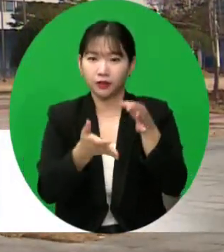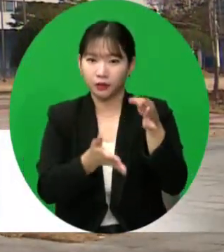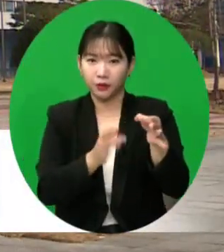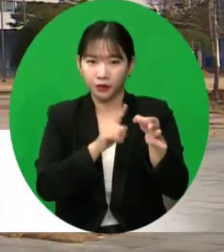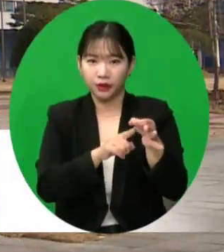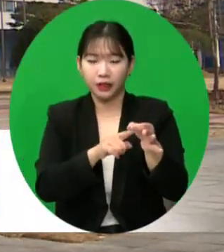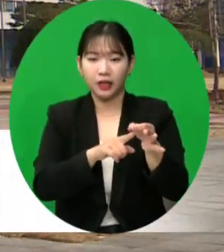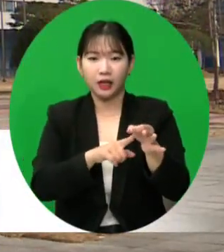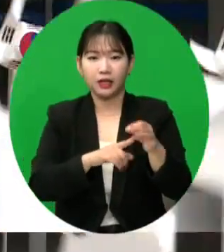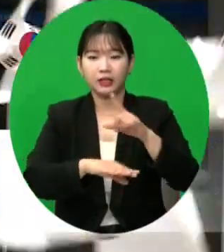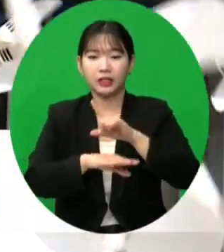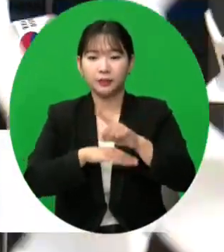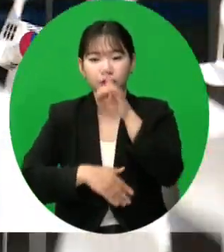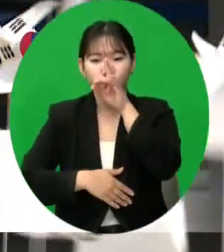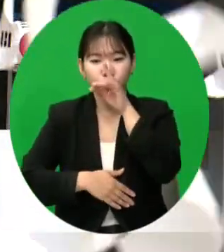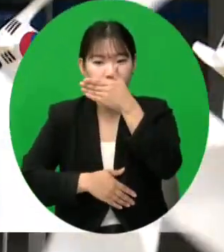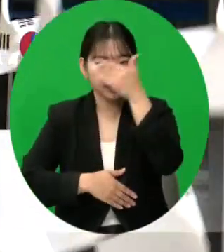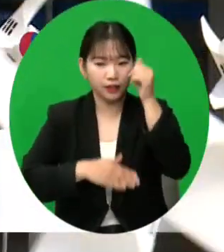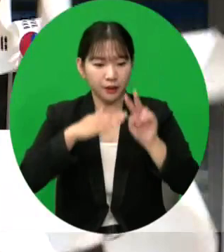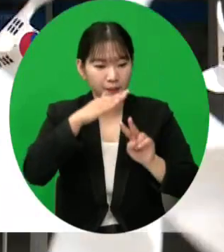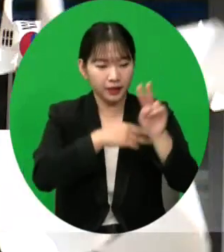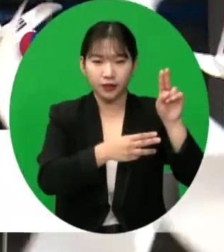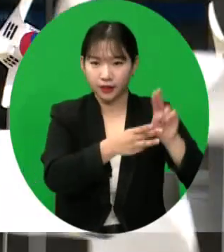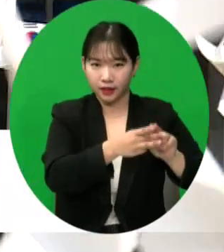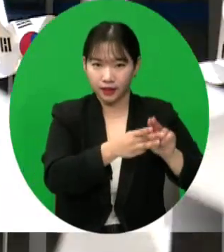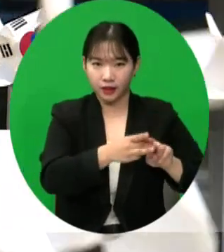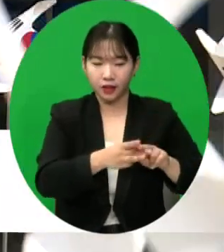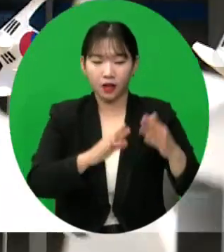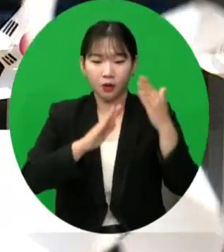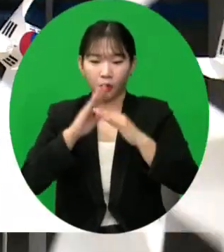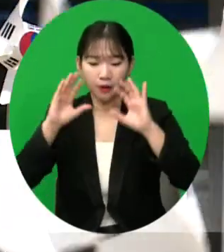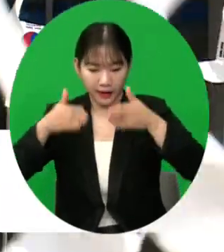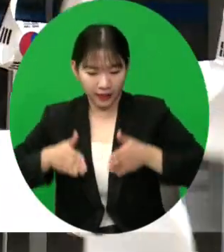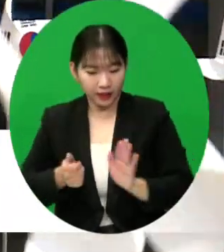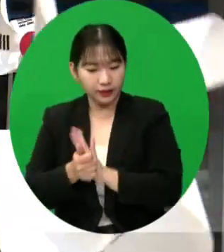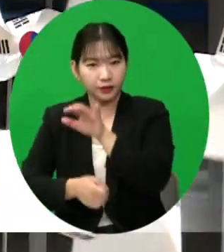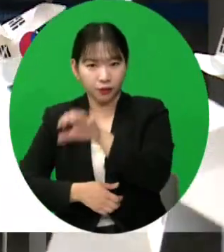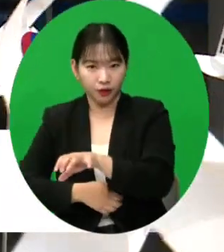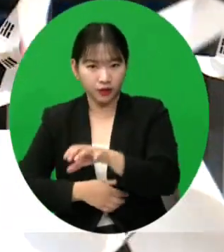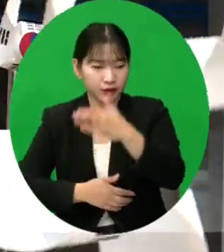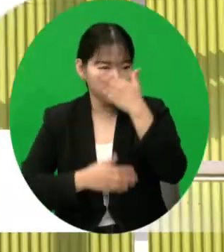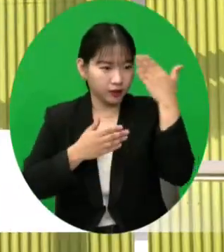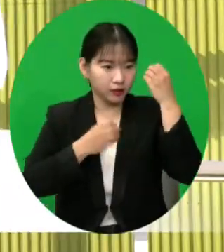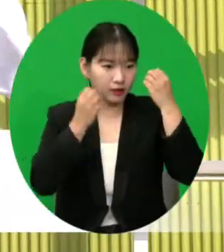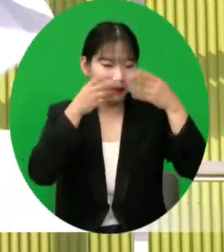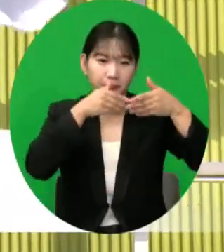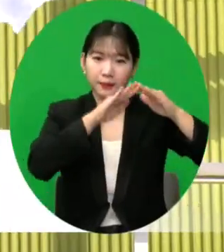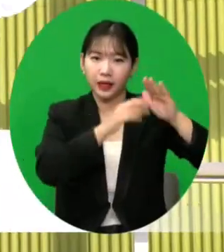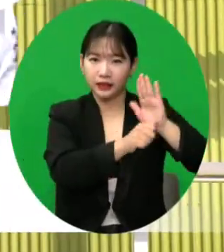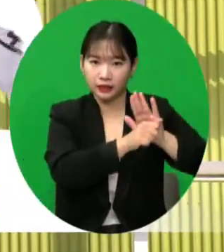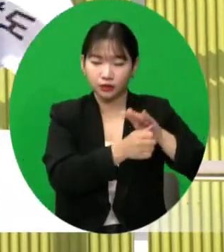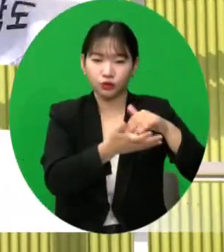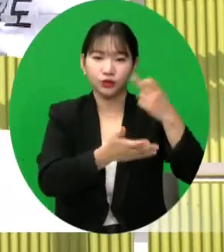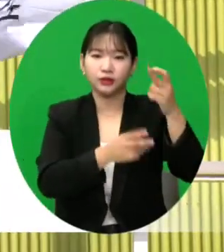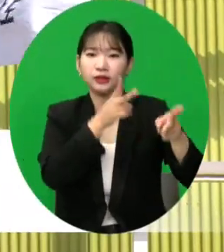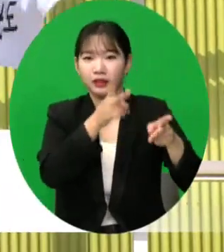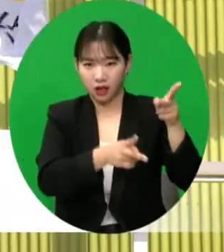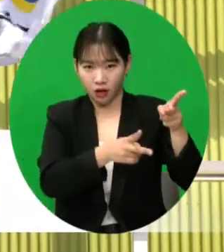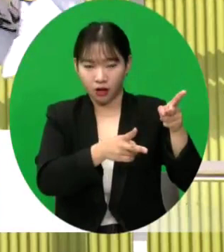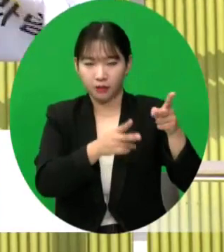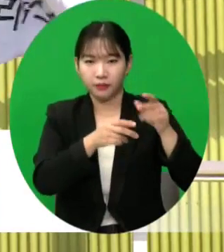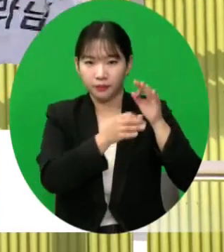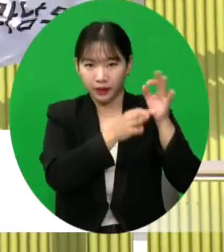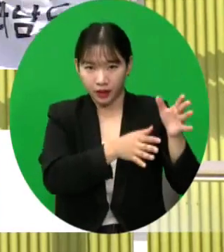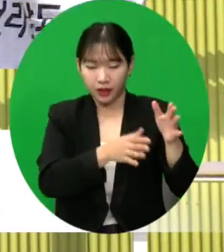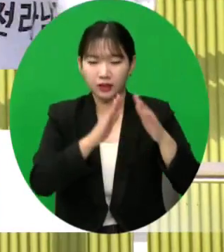지방소멸대응기금을 지역거점별 청년비전센터와 공공산후조리원, 청년창업지원 등 12개 사업, 그리고